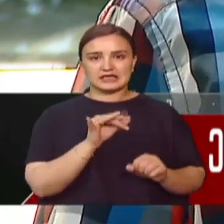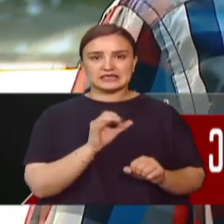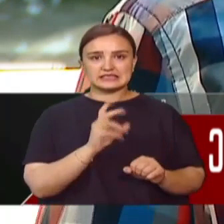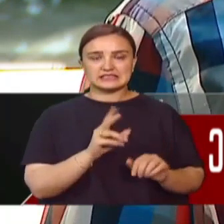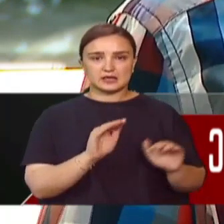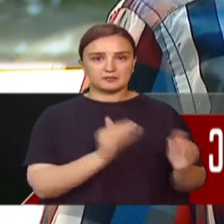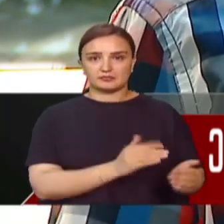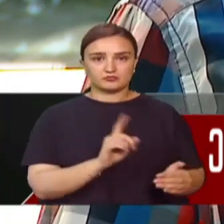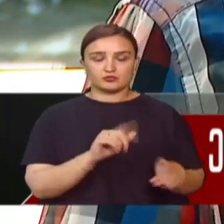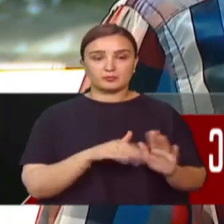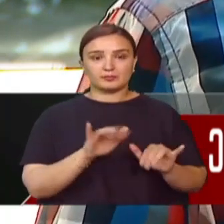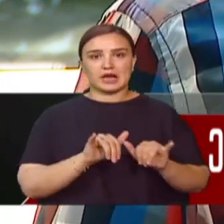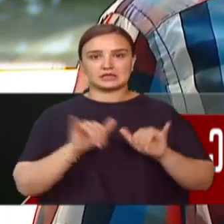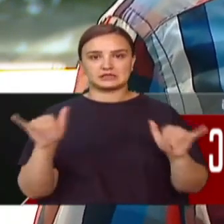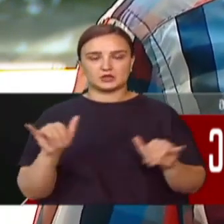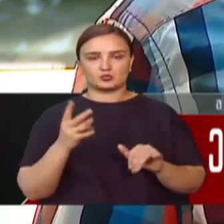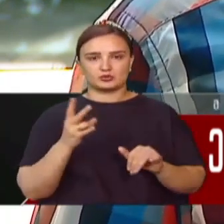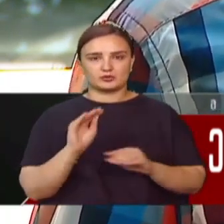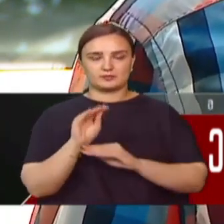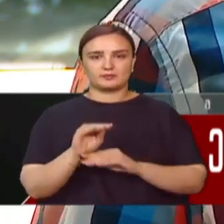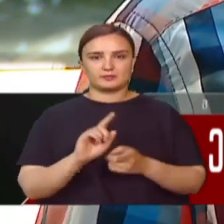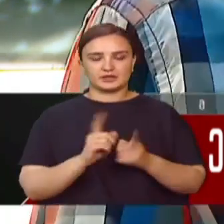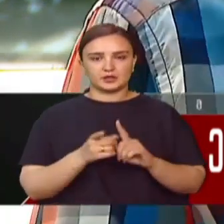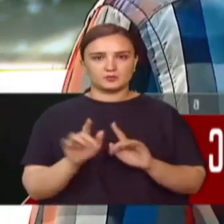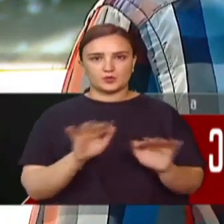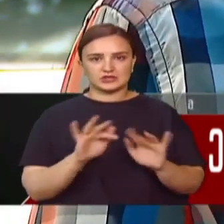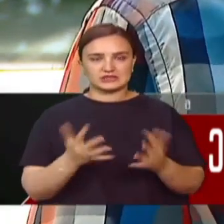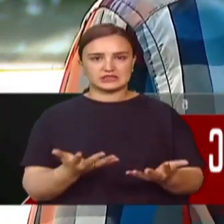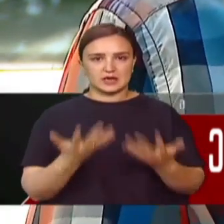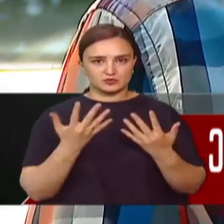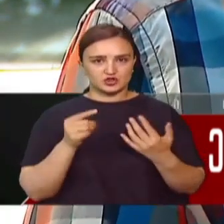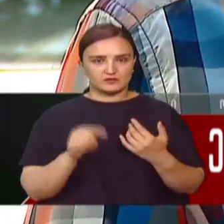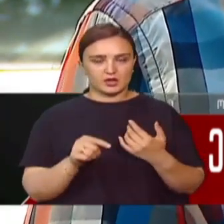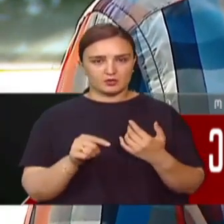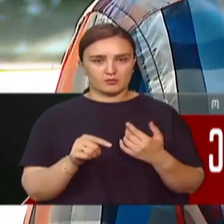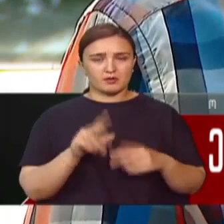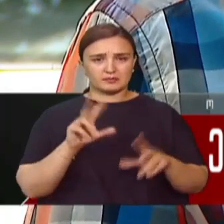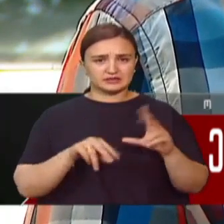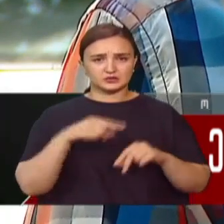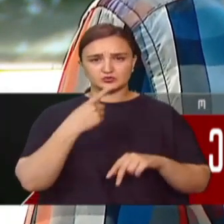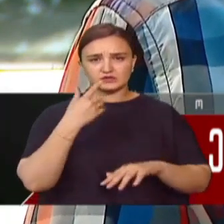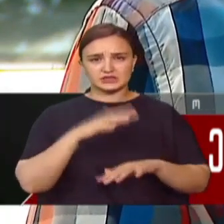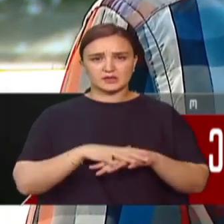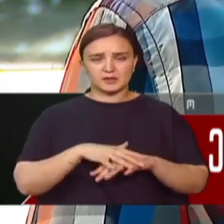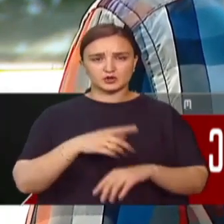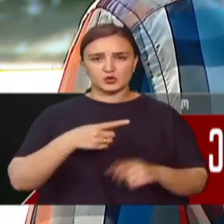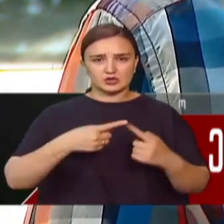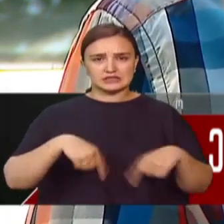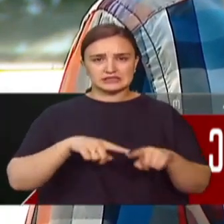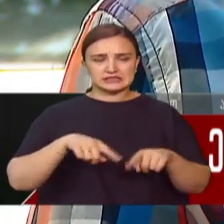რისკების და საბოლოო ჯამში გაიზარდოს პროცესის გამჭვირვალეობა კიდევ უფრო მეტად. პრინციპში, რომ ვთქვათ, საბანკო სექტორის